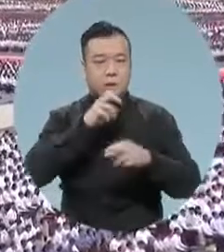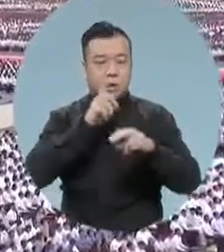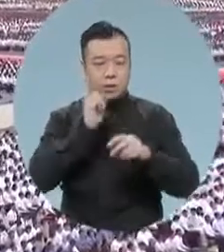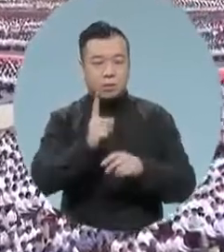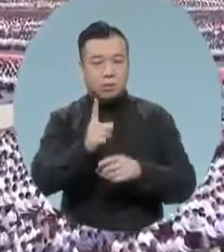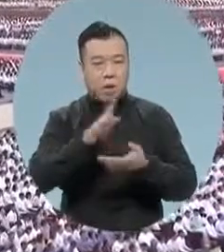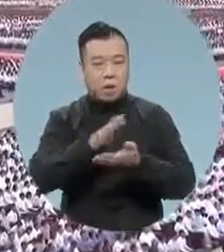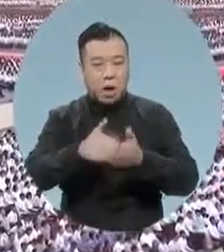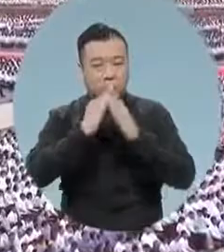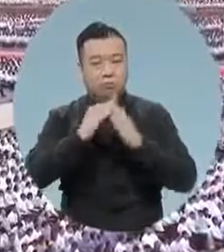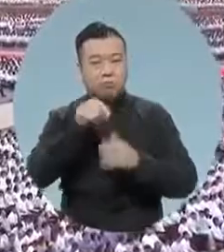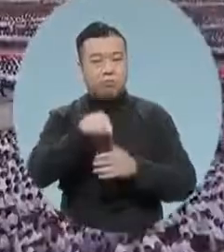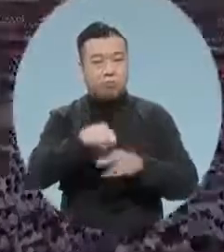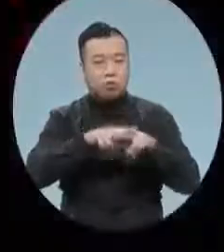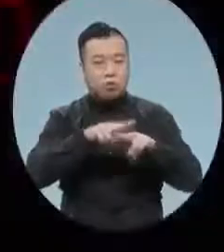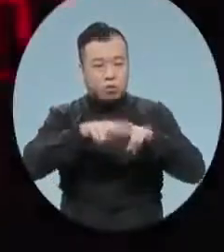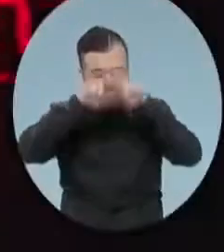成立100周年。